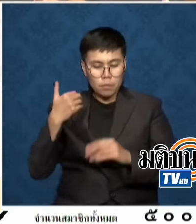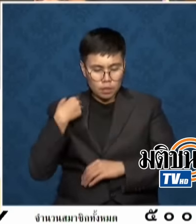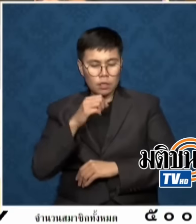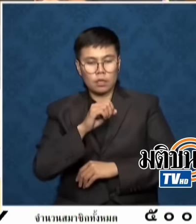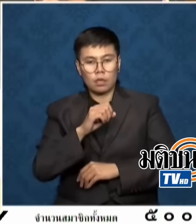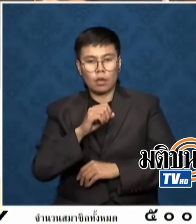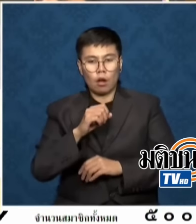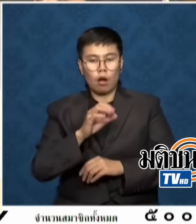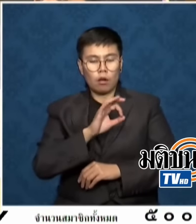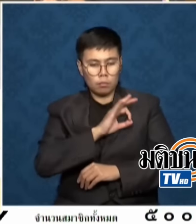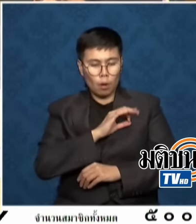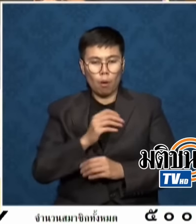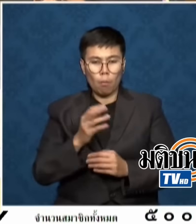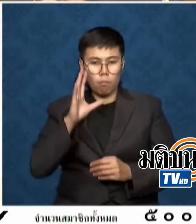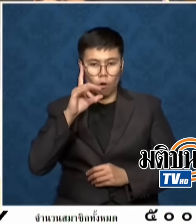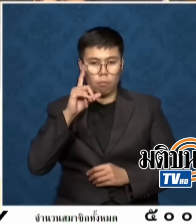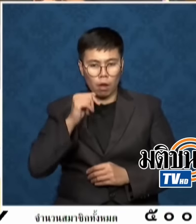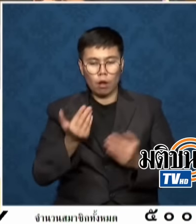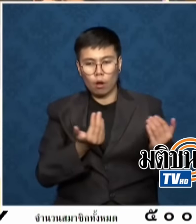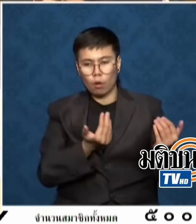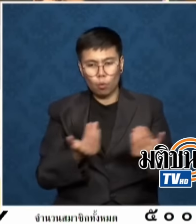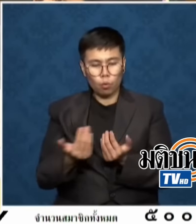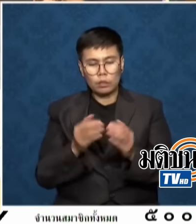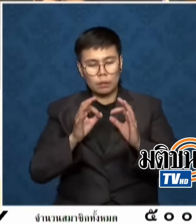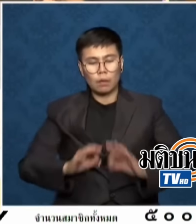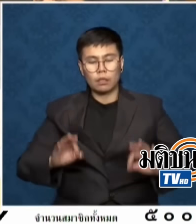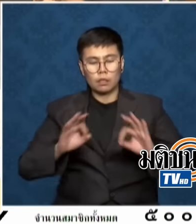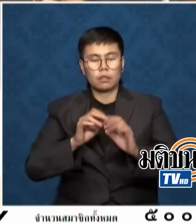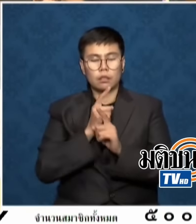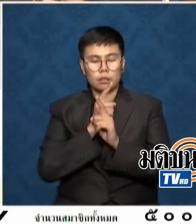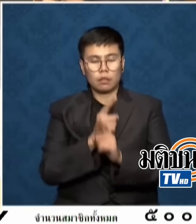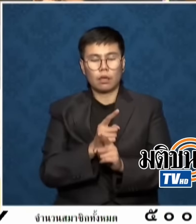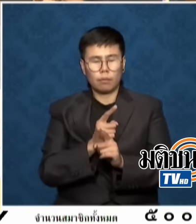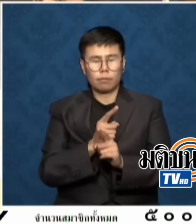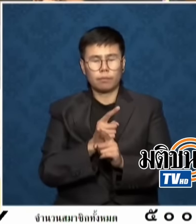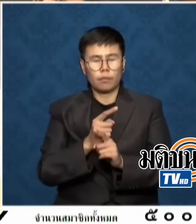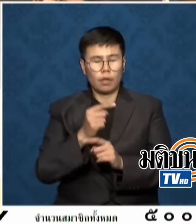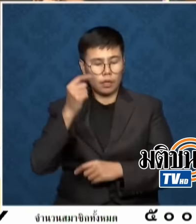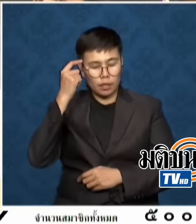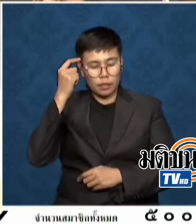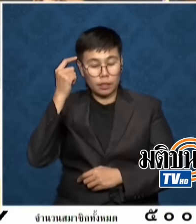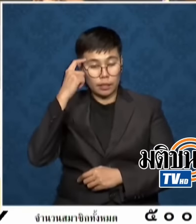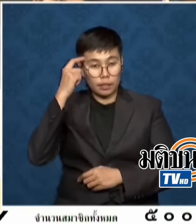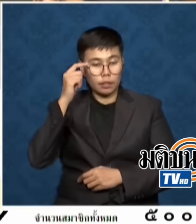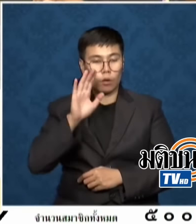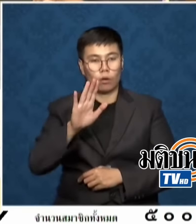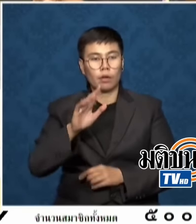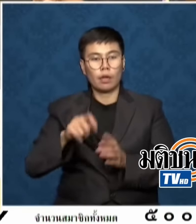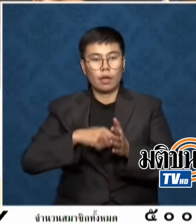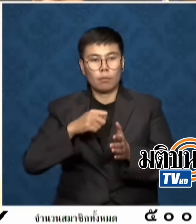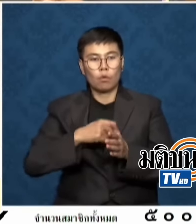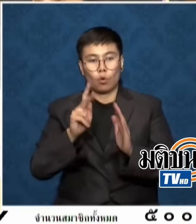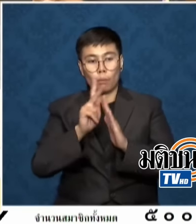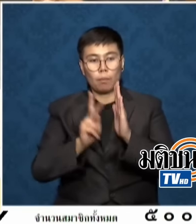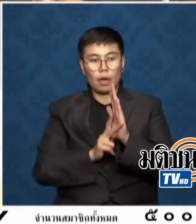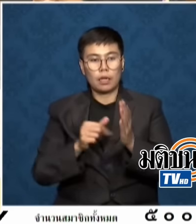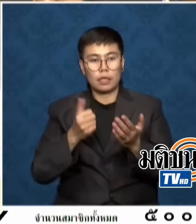อบครัวและสิ่งสำคัญตามเจตนารมณ์ของหลักการและเหตุผลที่กฎหมายฉบับนี้